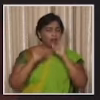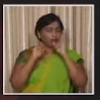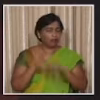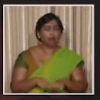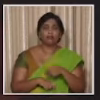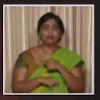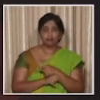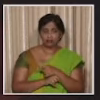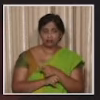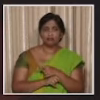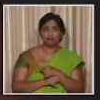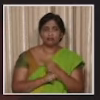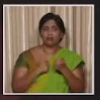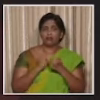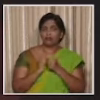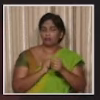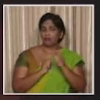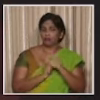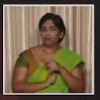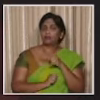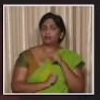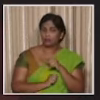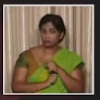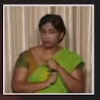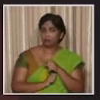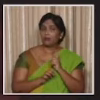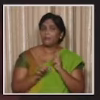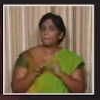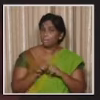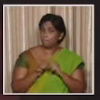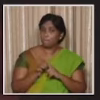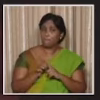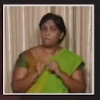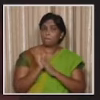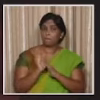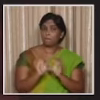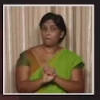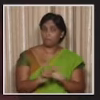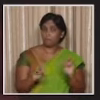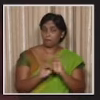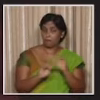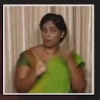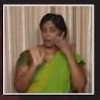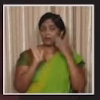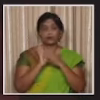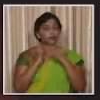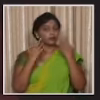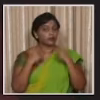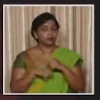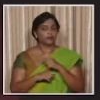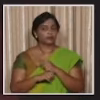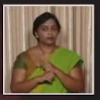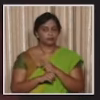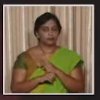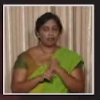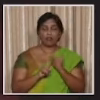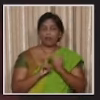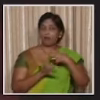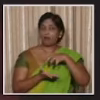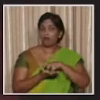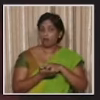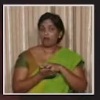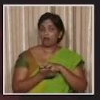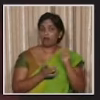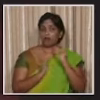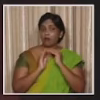විදියට ඒ කටයුතු කරන්නේ. හැබැයි ඒ ප්‍රශ්නය මාධ්‍ය හරහා හෙළි දැක්වීම තුල කලාප